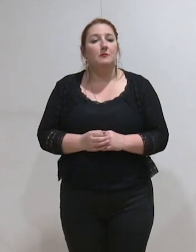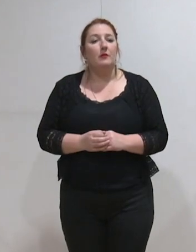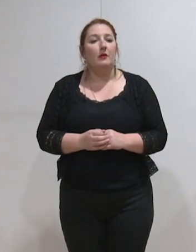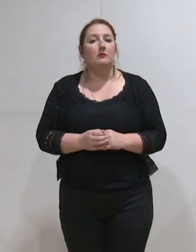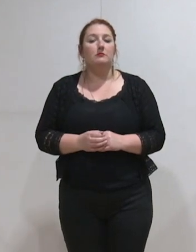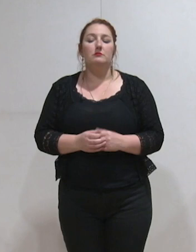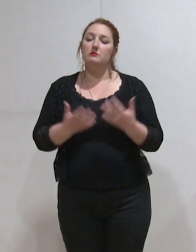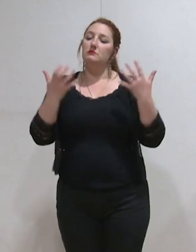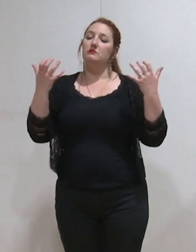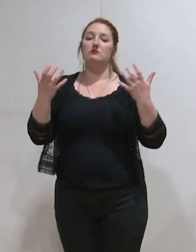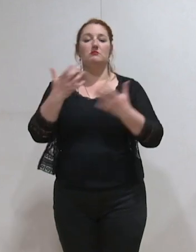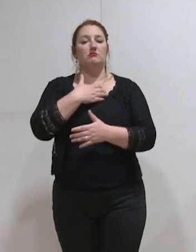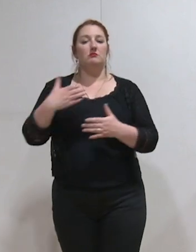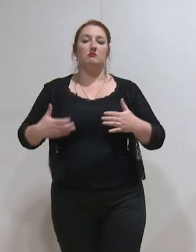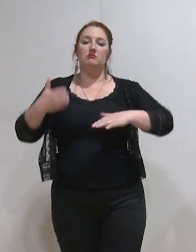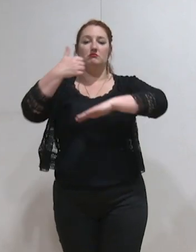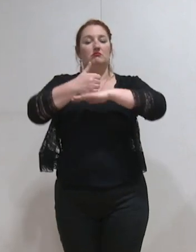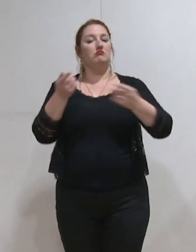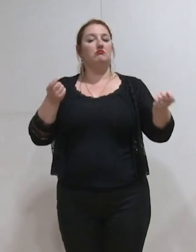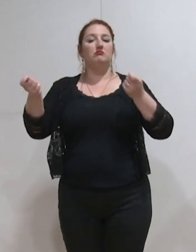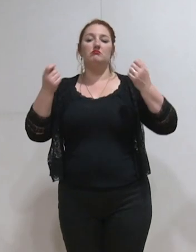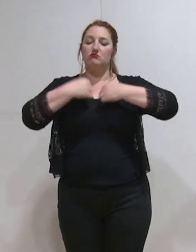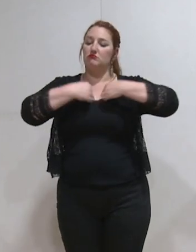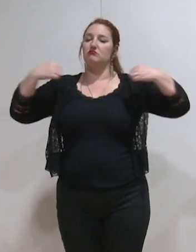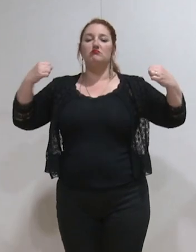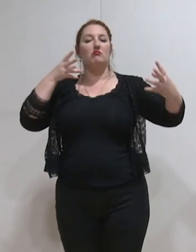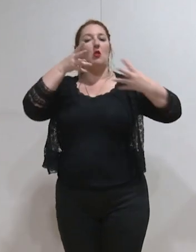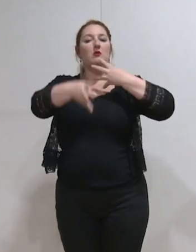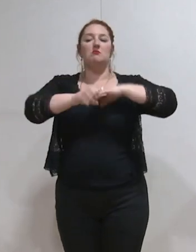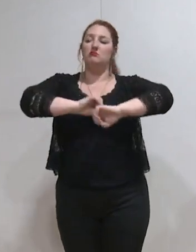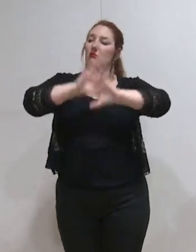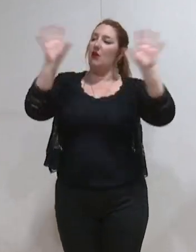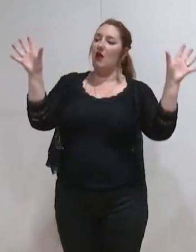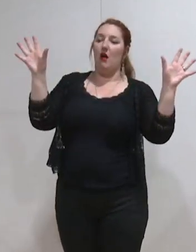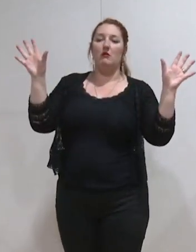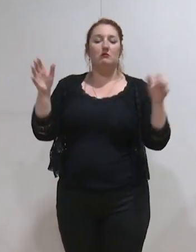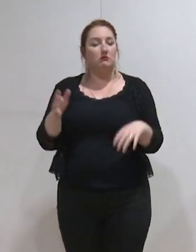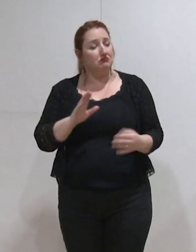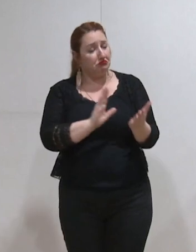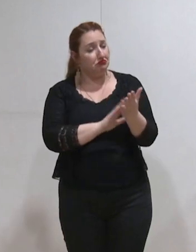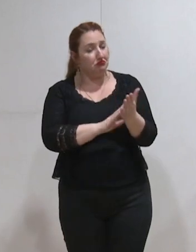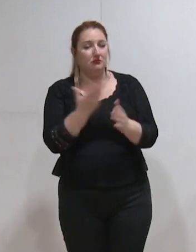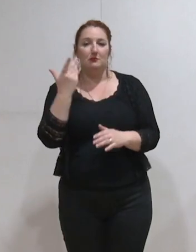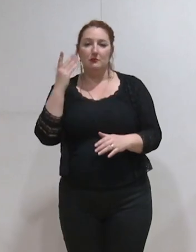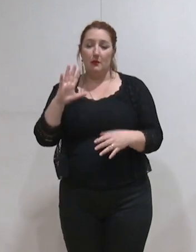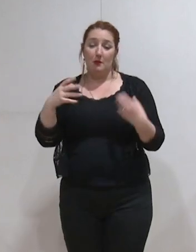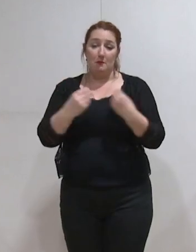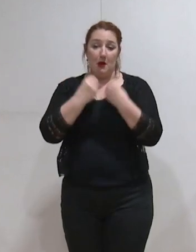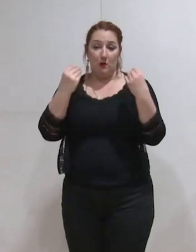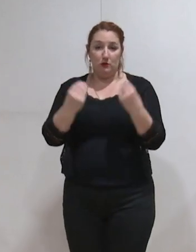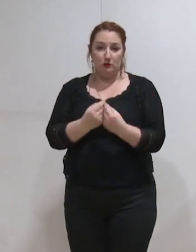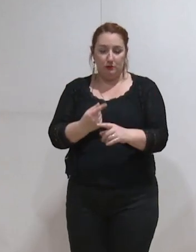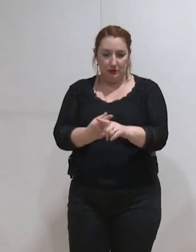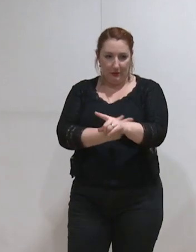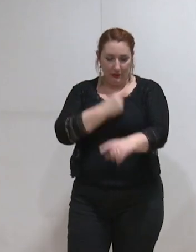méthode de gouvernance municipale et on ne peut que vous en C malheureusement au fil du temps sous des rapports de plus en plus